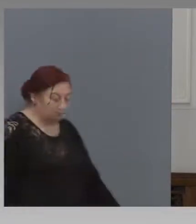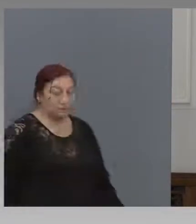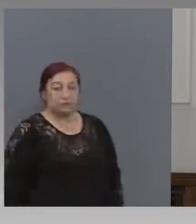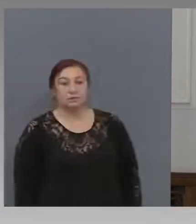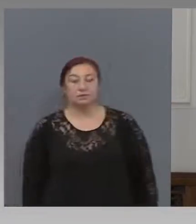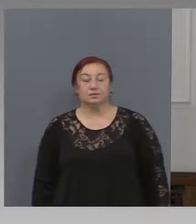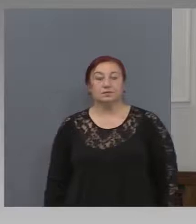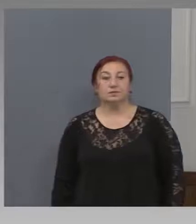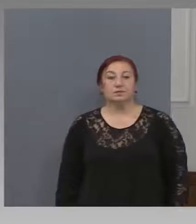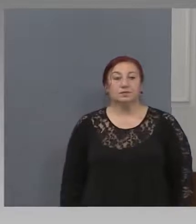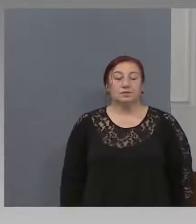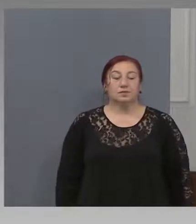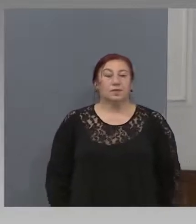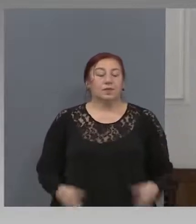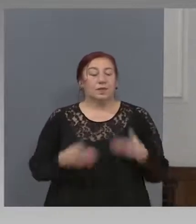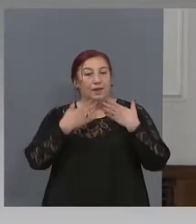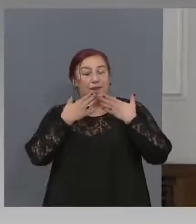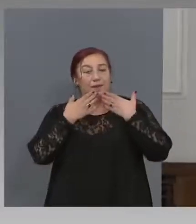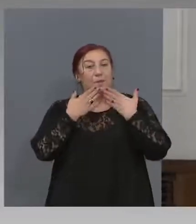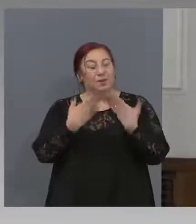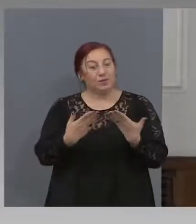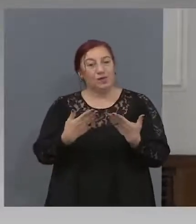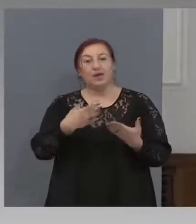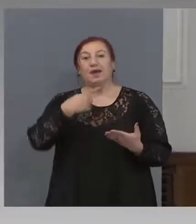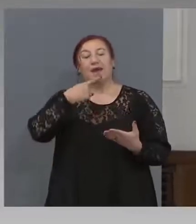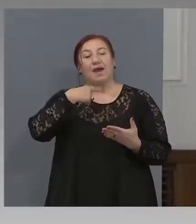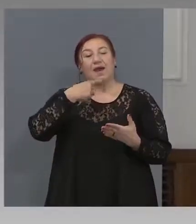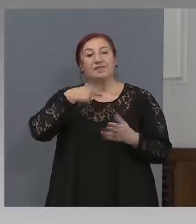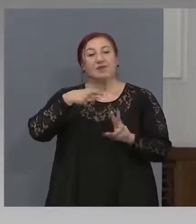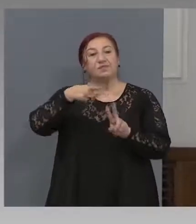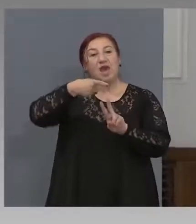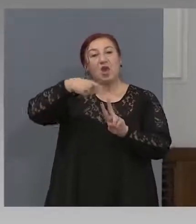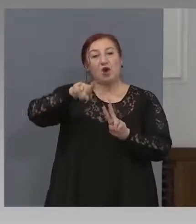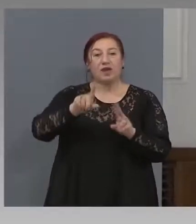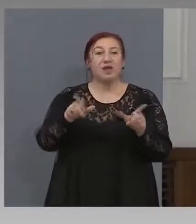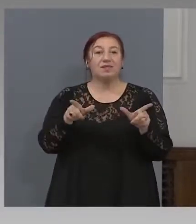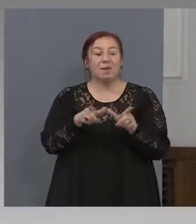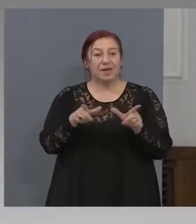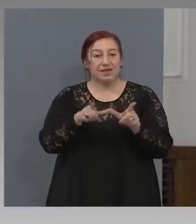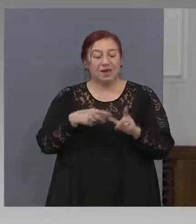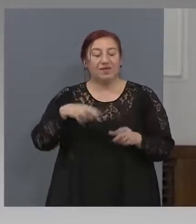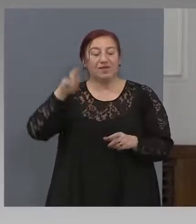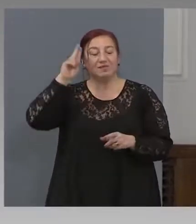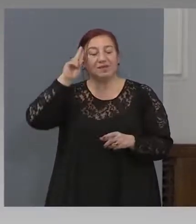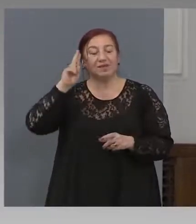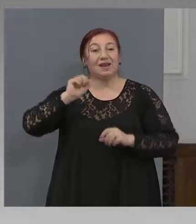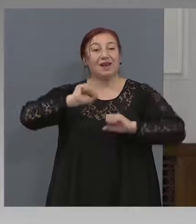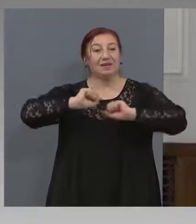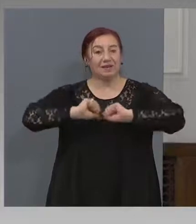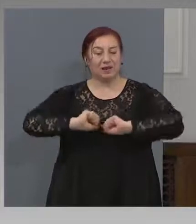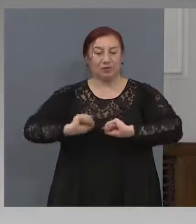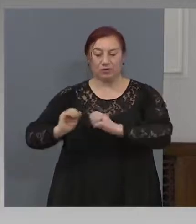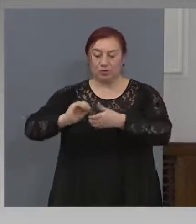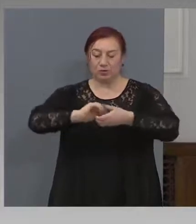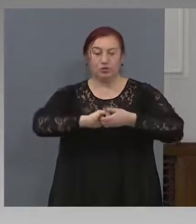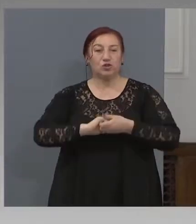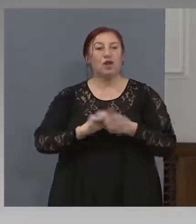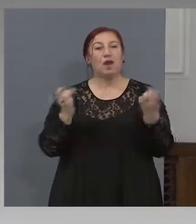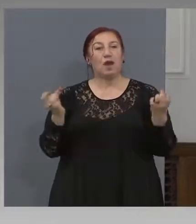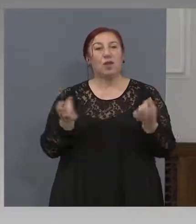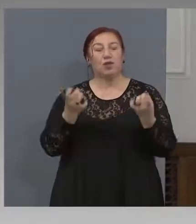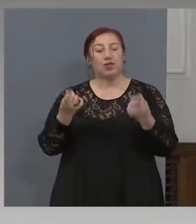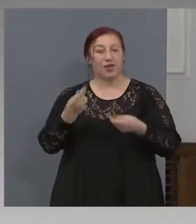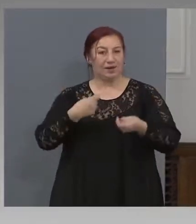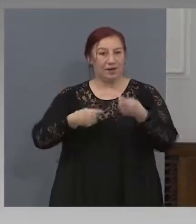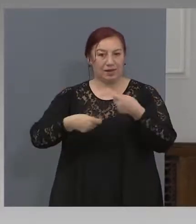Благодаря. Йордан Матеев се казвам и съм изпълнителен директор на Сдружението за модерна търговия. Бих искал да потвърдя